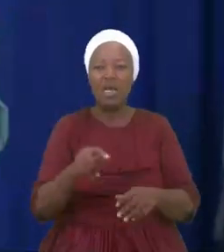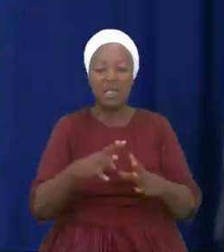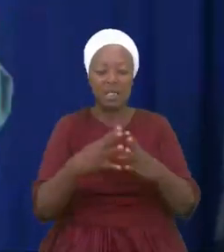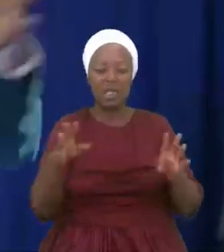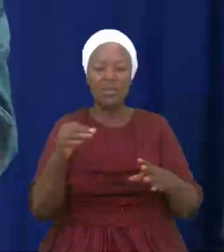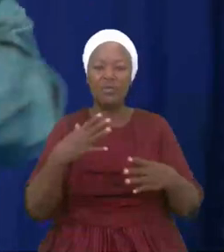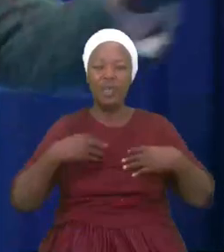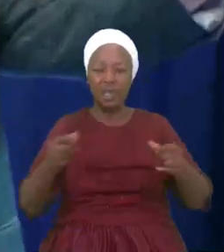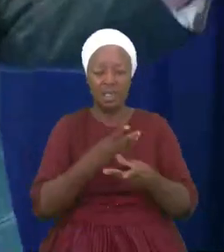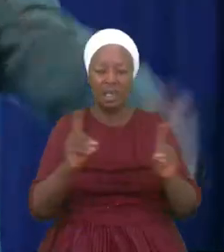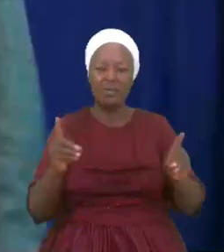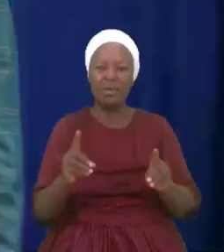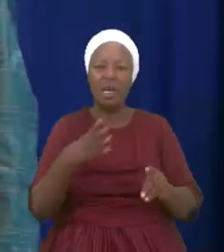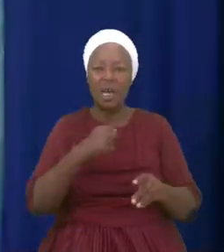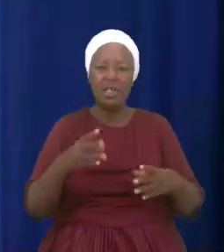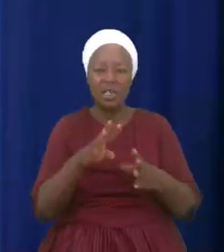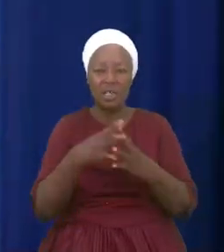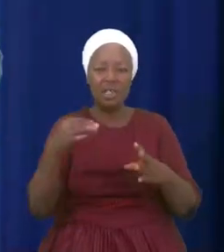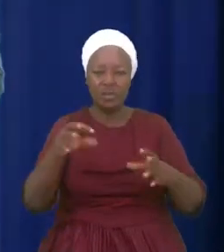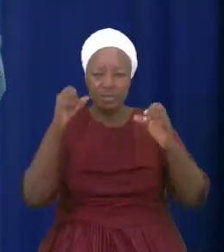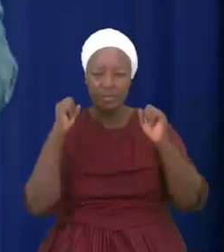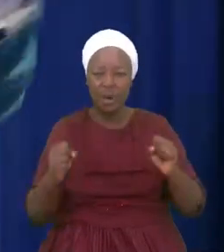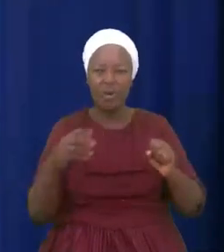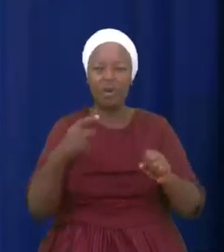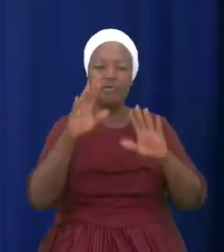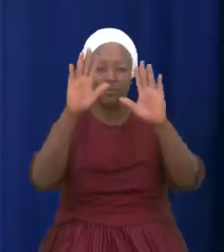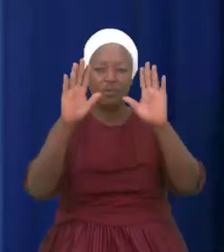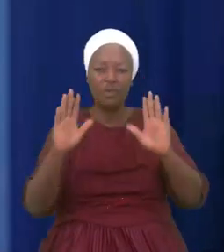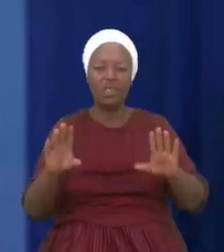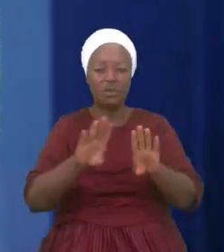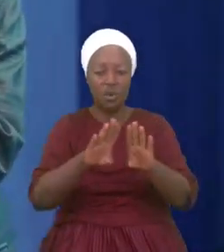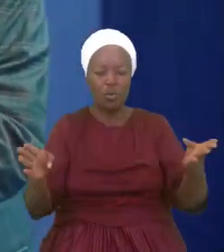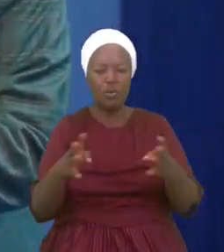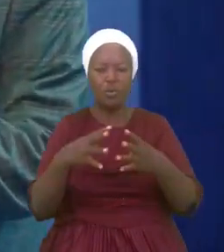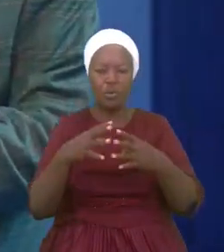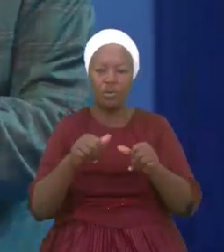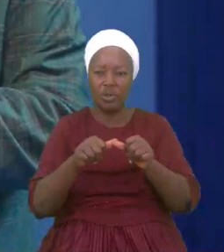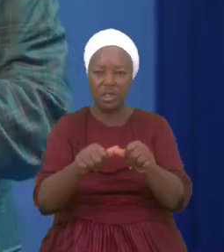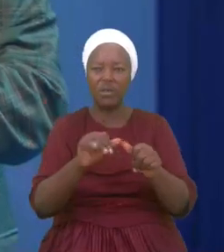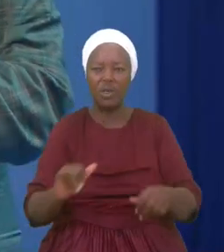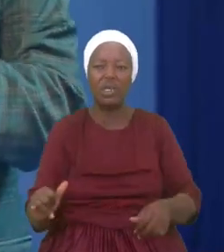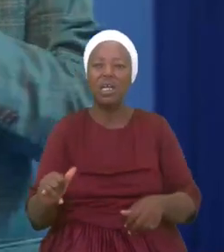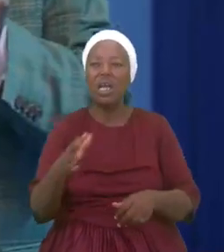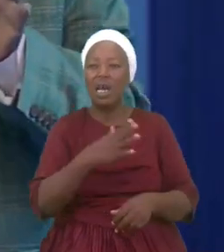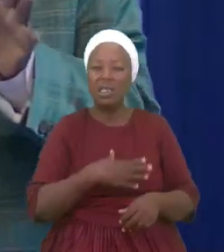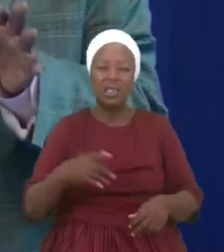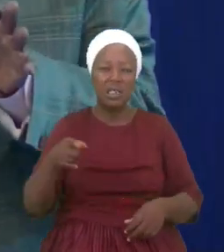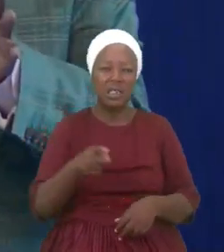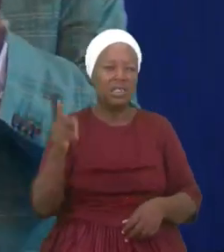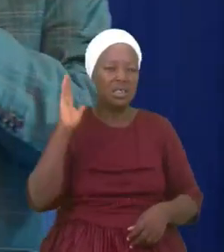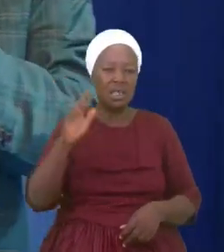la porte du salut sera toujours ouverte la porte de guérison de délivrance de puissance de